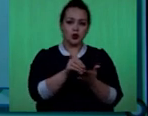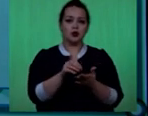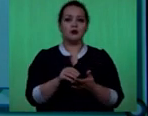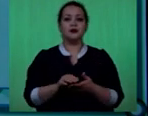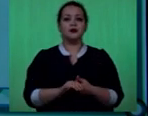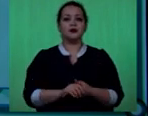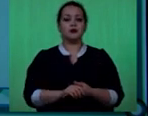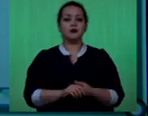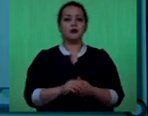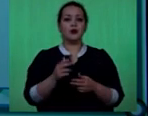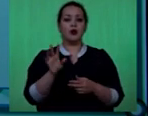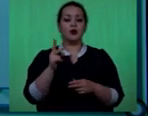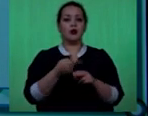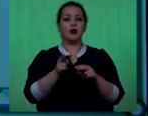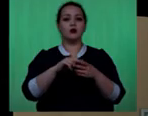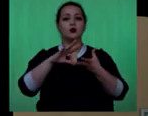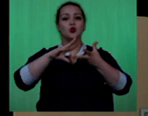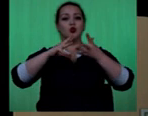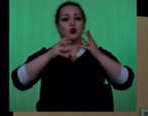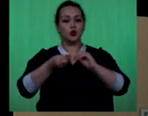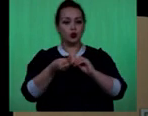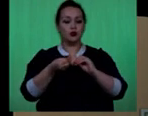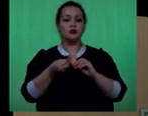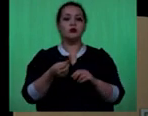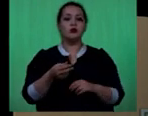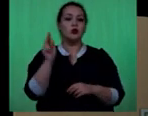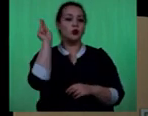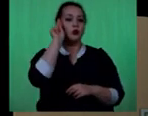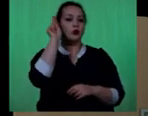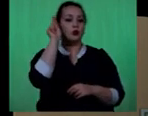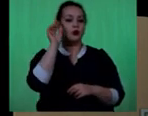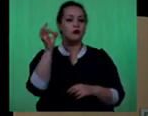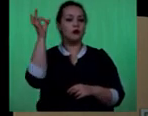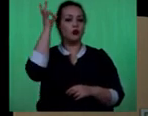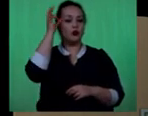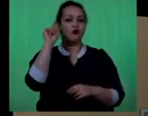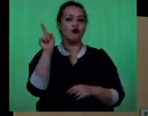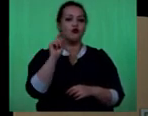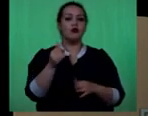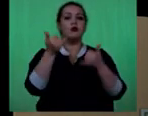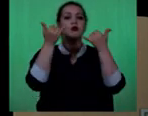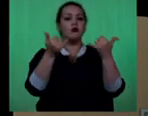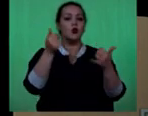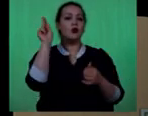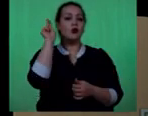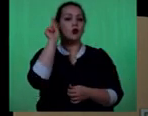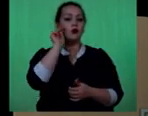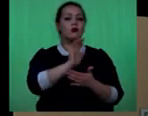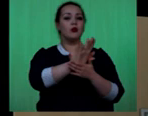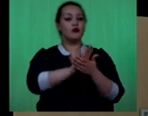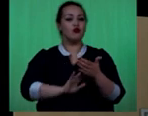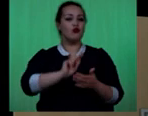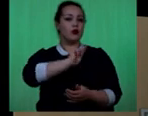на этом ребята мы подведем итог нашего урока и вспомним что сегодня на уроке мы с вами продолжили